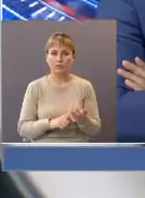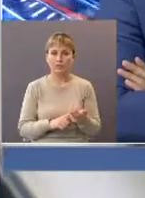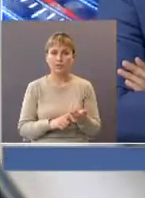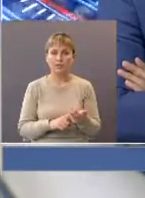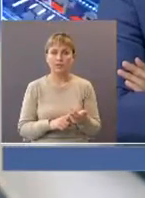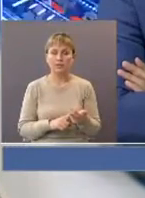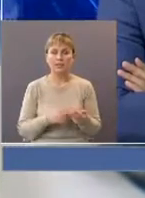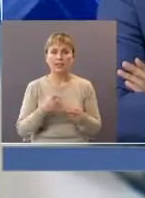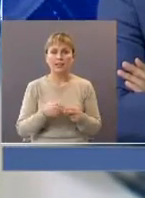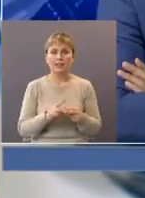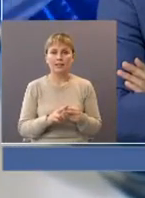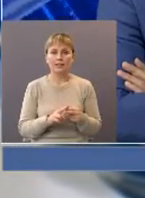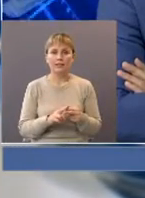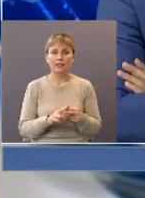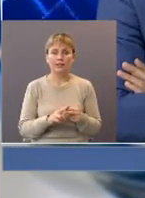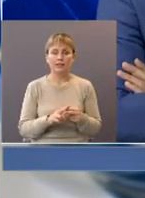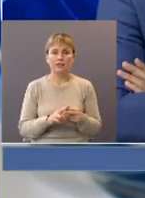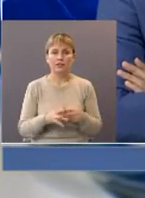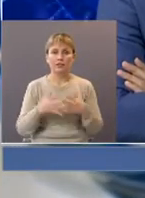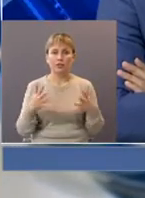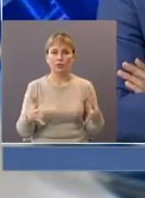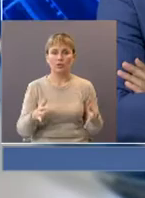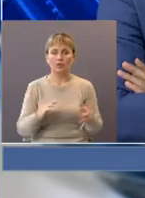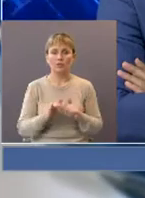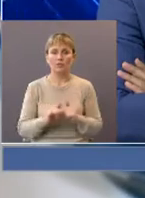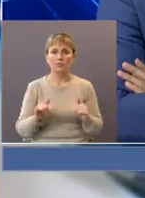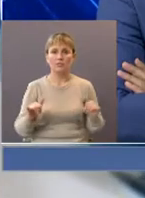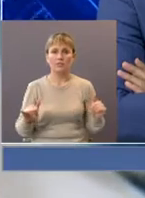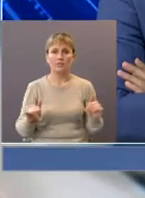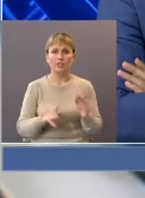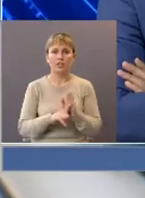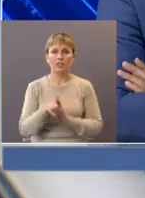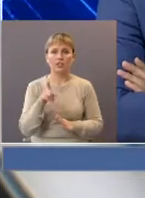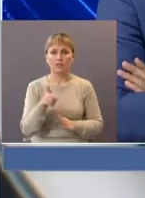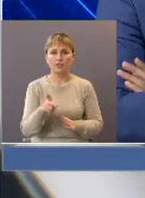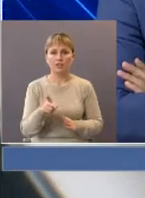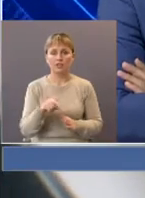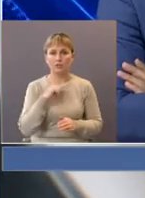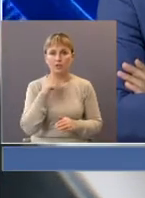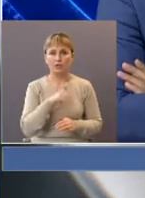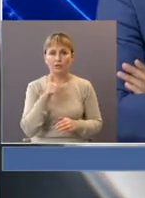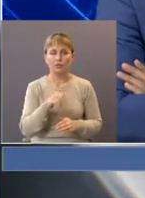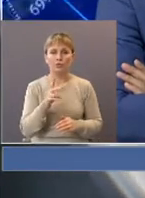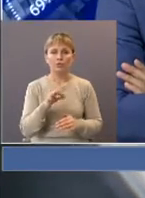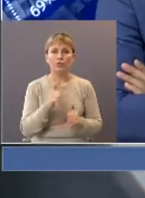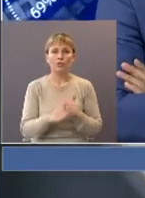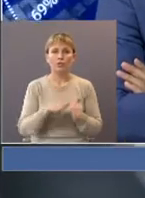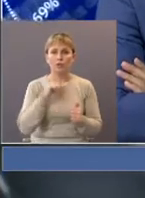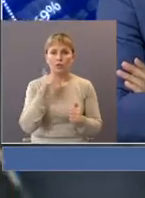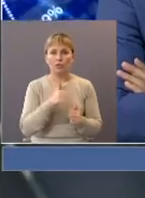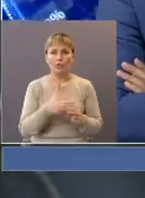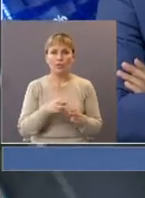по водочной продукции. Это широкое распространение было в начале 2000-х годов, но оно ежегодно, этот